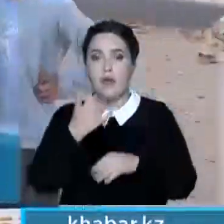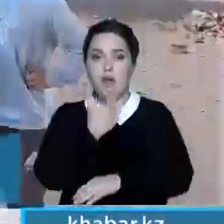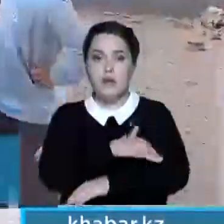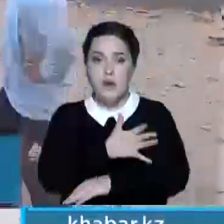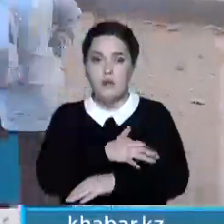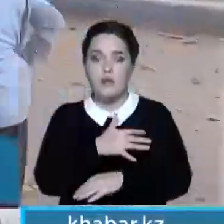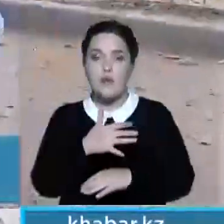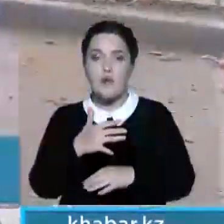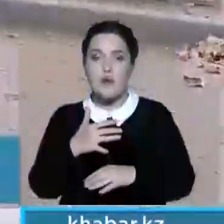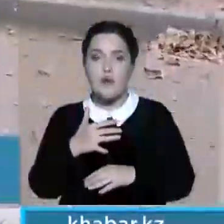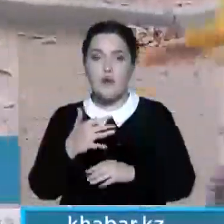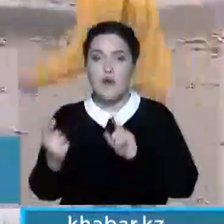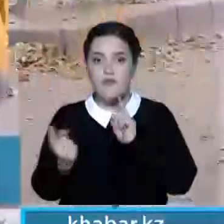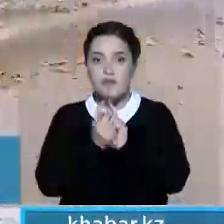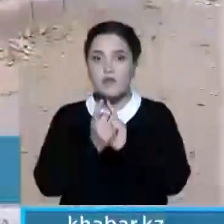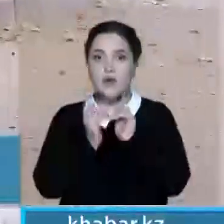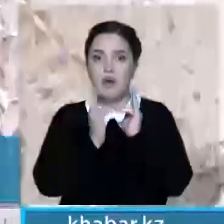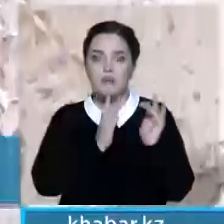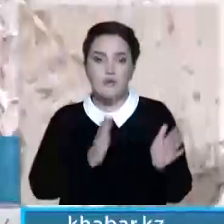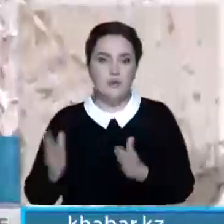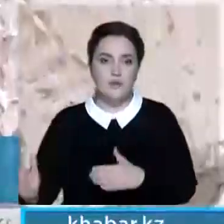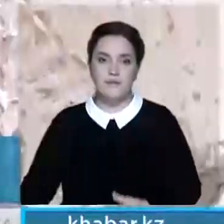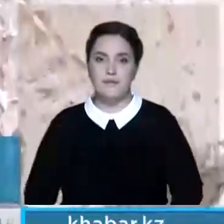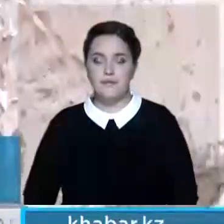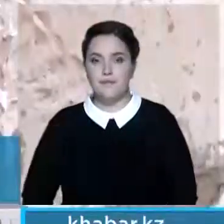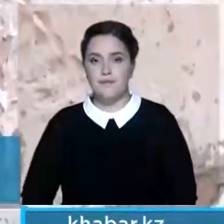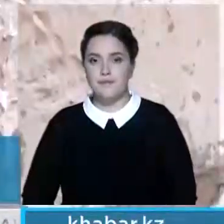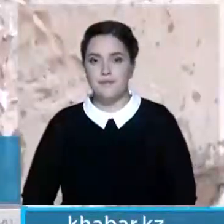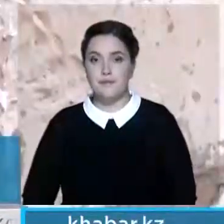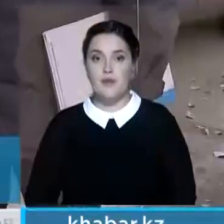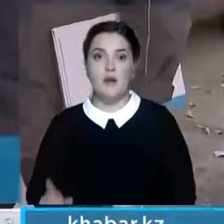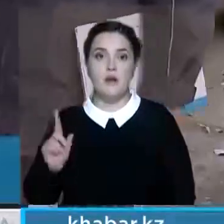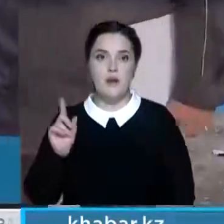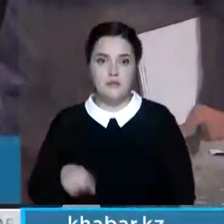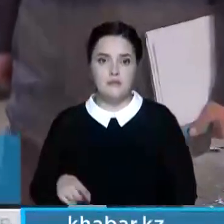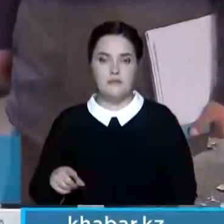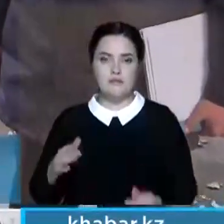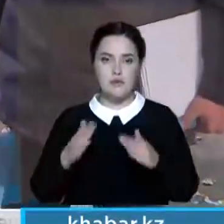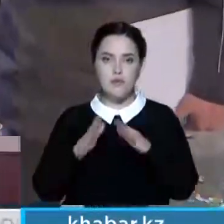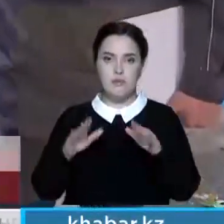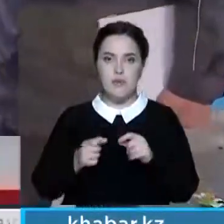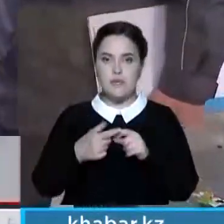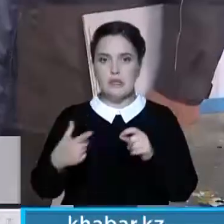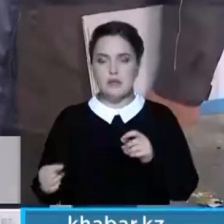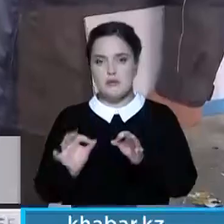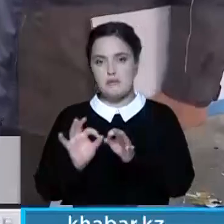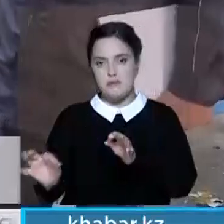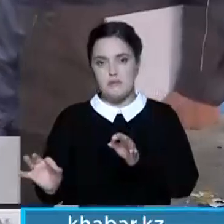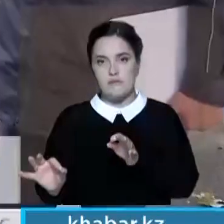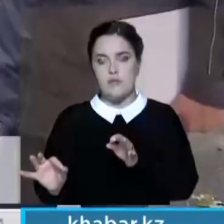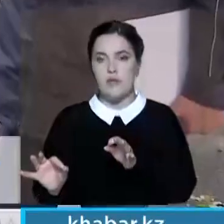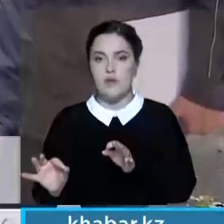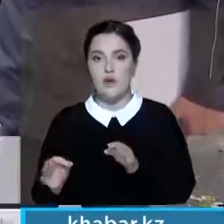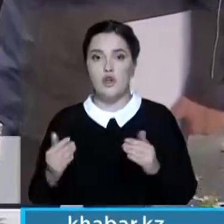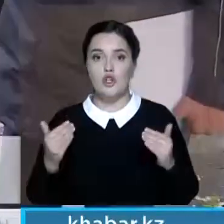любезно встретила комендант одного из общежитий. Листья прям поджигали на территории дома, понимаете, или там огорода, или что.